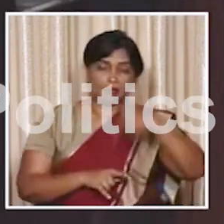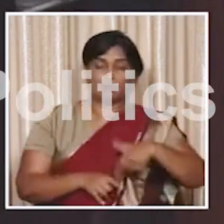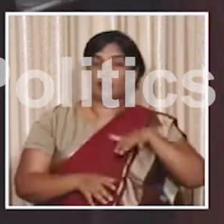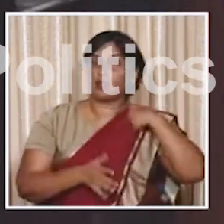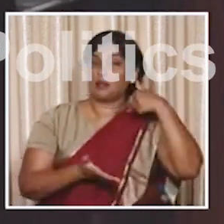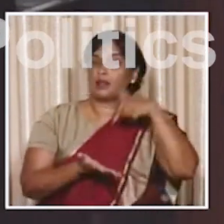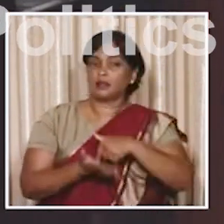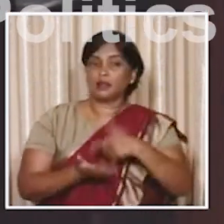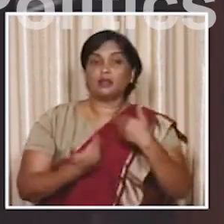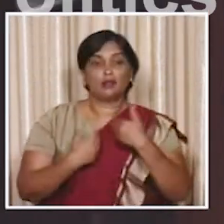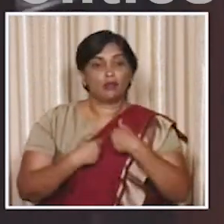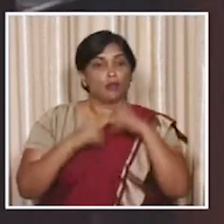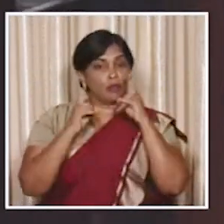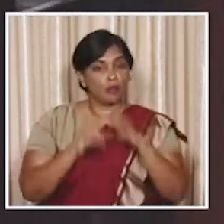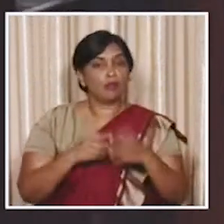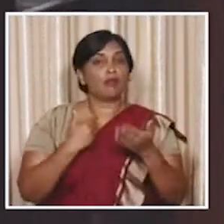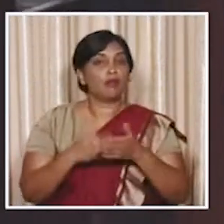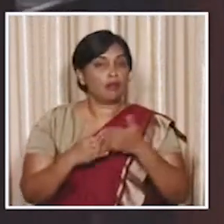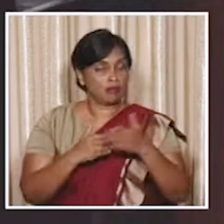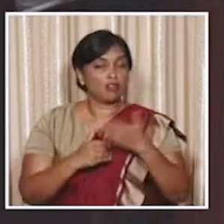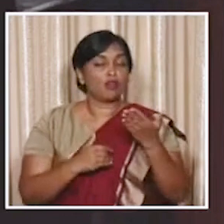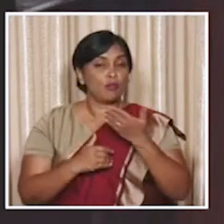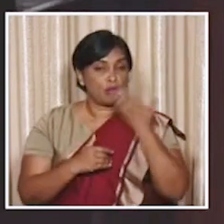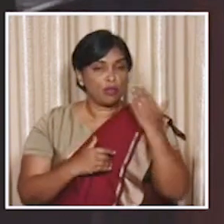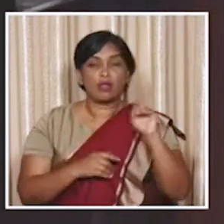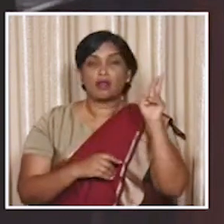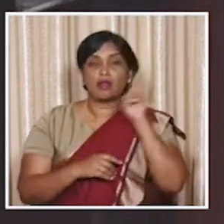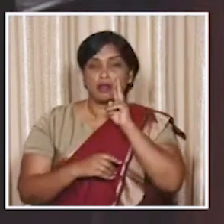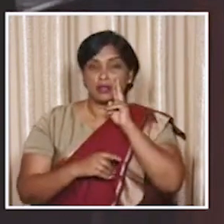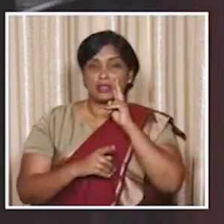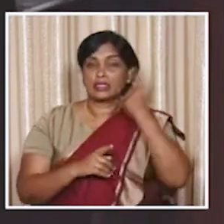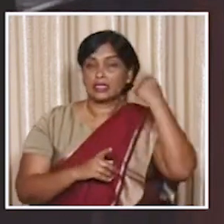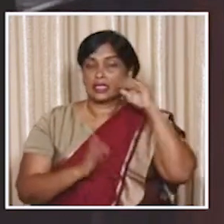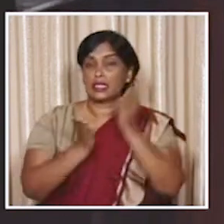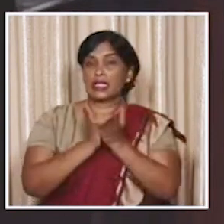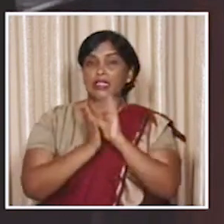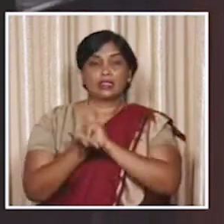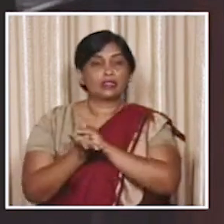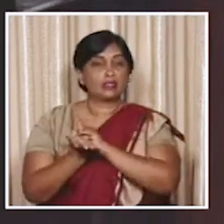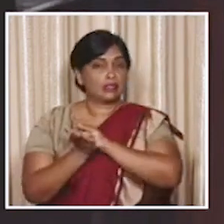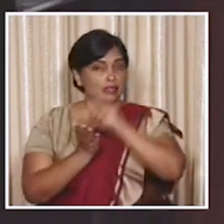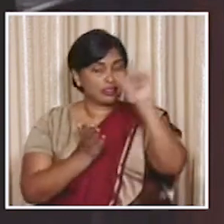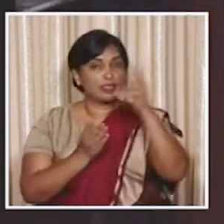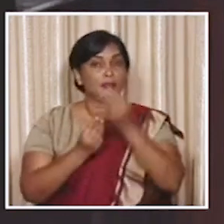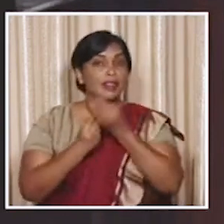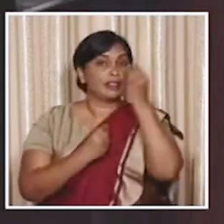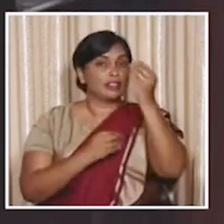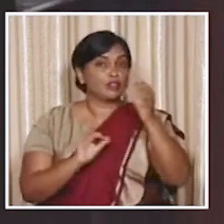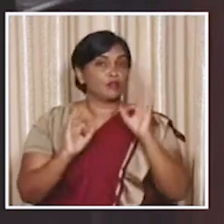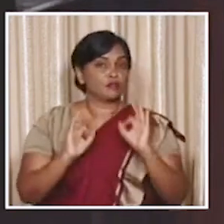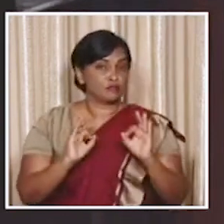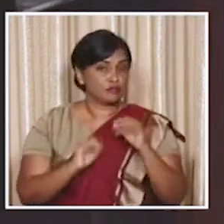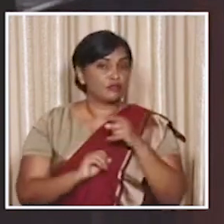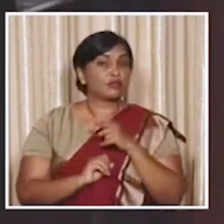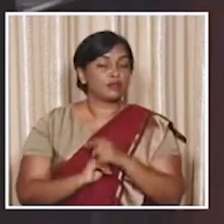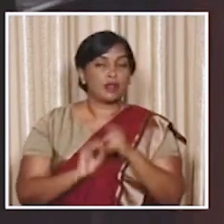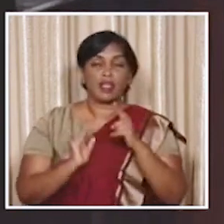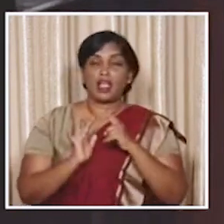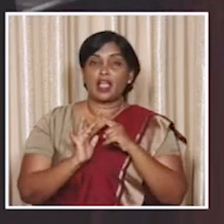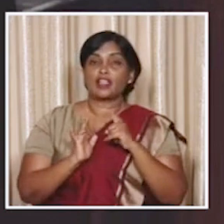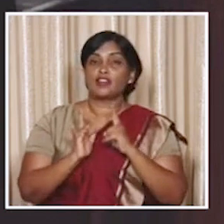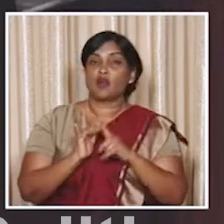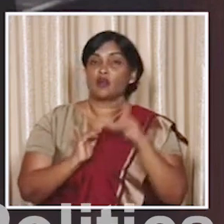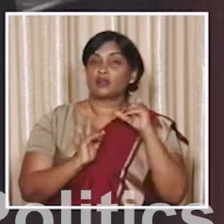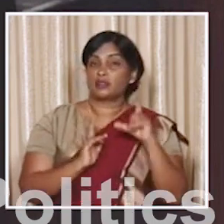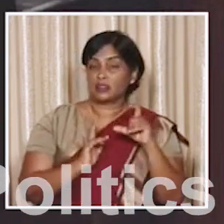එකක්. අපටත් හබ් එකක් හදන්න පුළුවන්. රයිල් වික්‍රමසිංහ ඊයේ ඉන්දියාවේ ගිහිල්ලා ඒක දෙන්න ලෑස්ති වෙලා කියනවා IOC